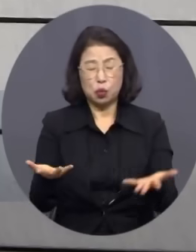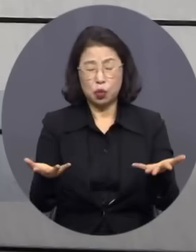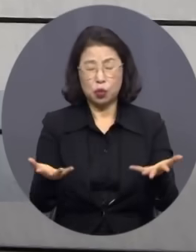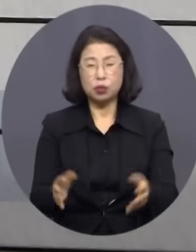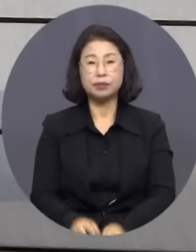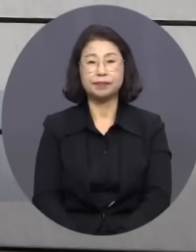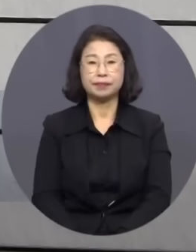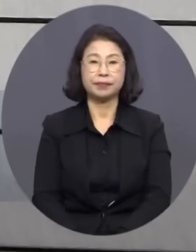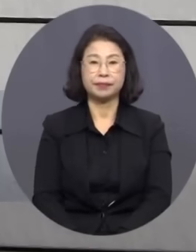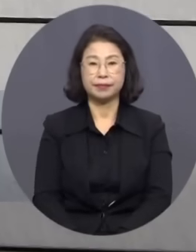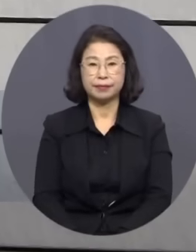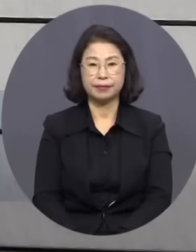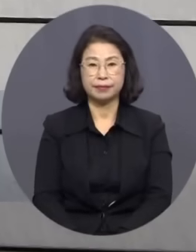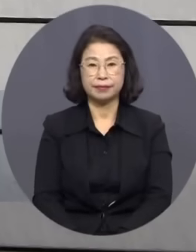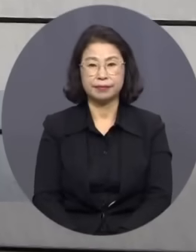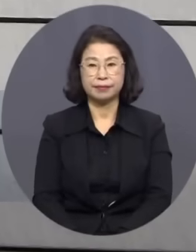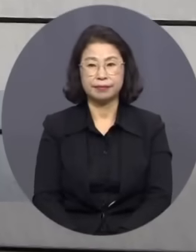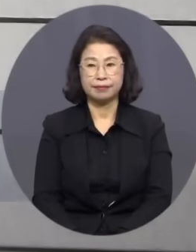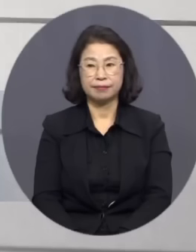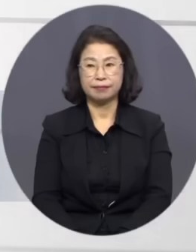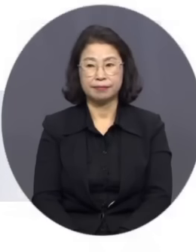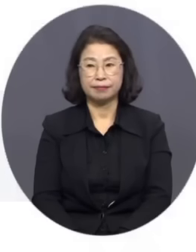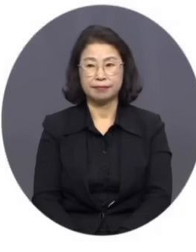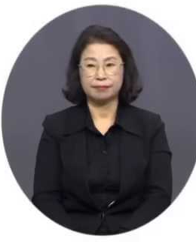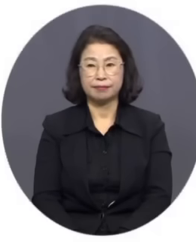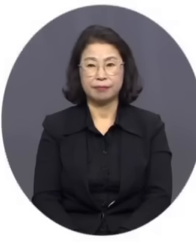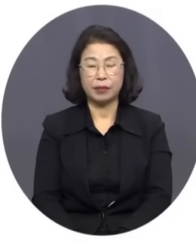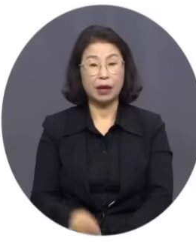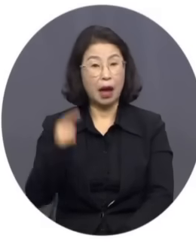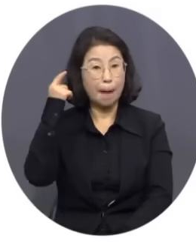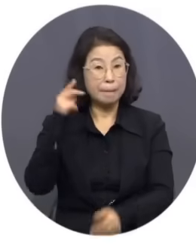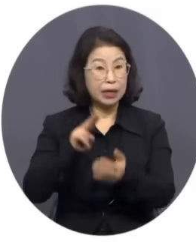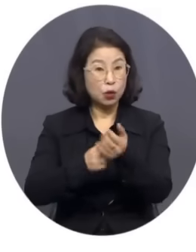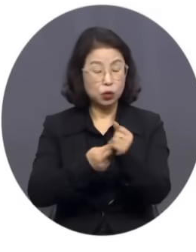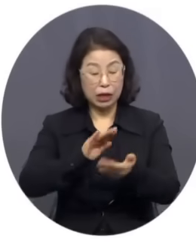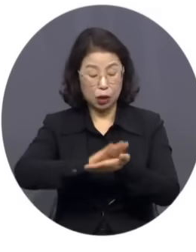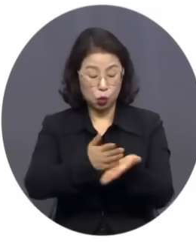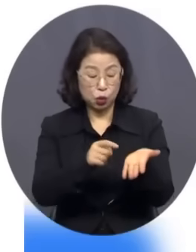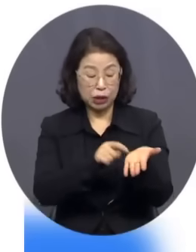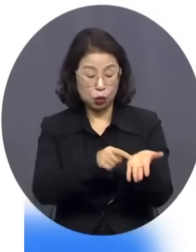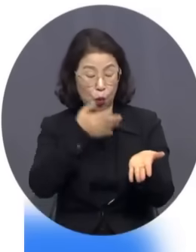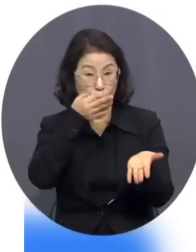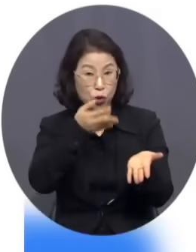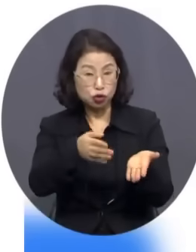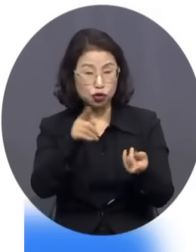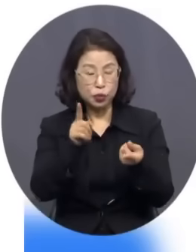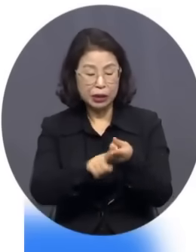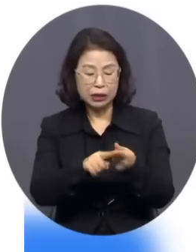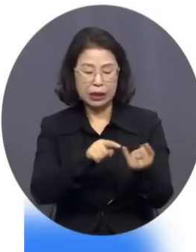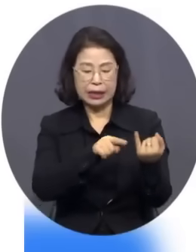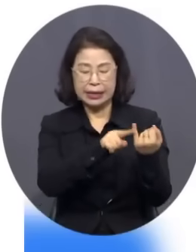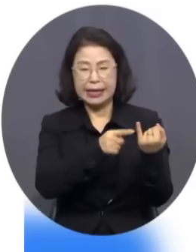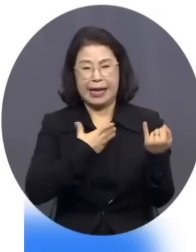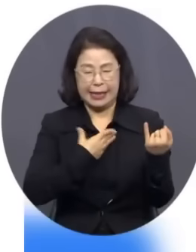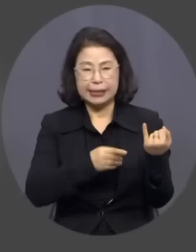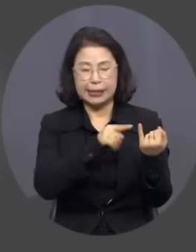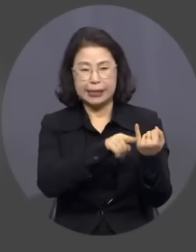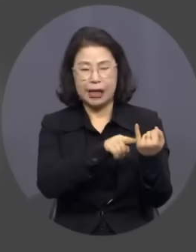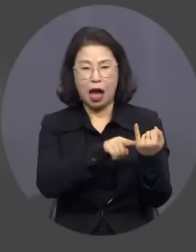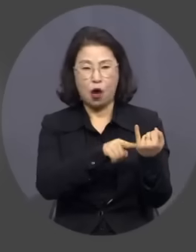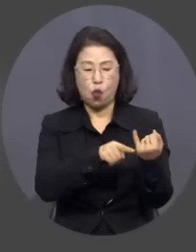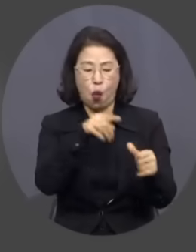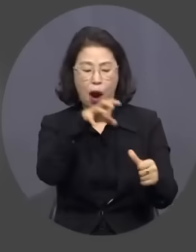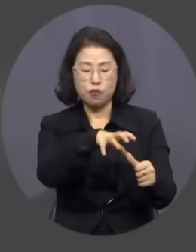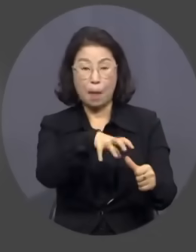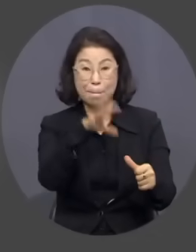편해. 할 데가 없는데. 미용사는 통장 잔고까지 보여주며 김 씨를 안심시켰고 압류가